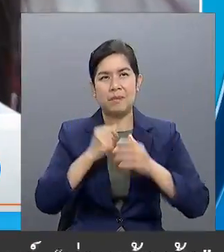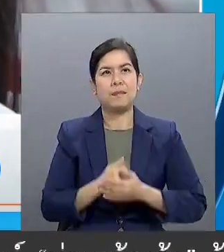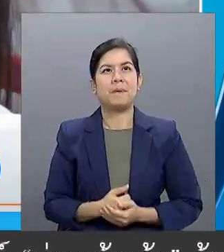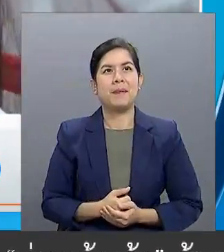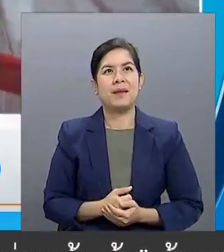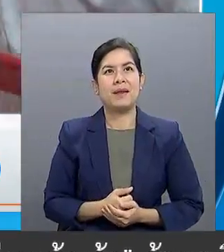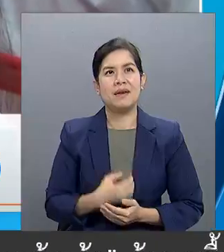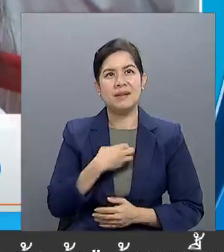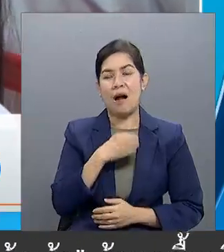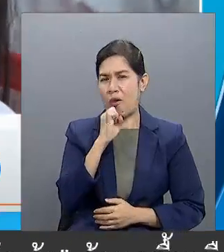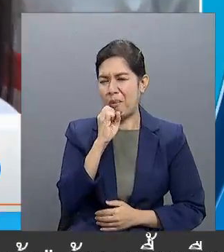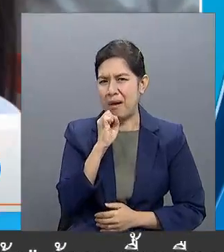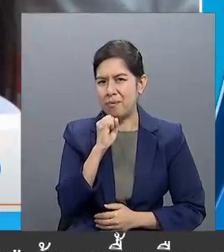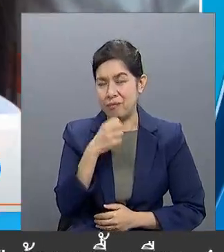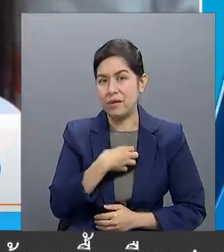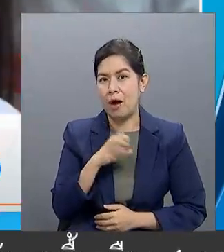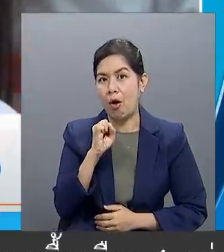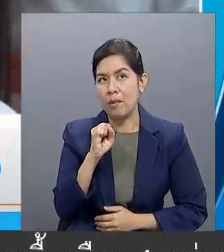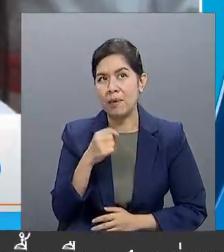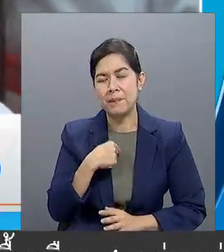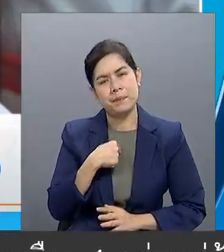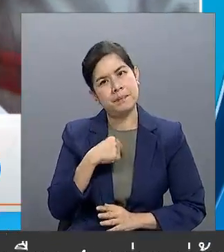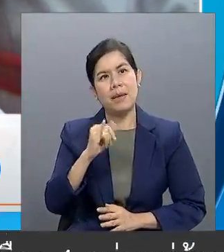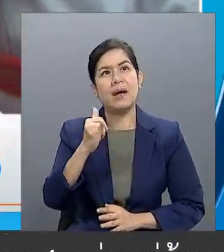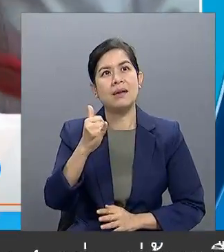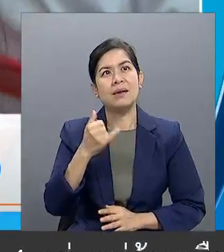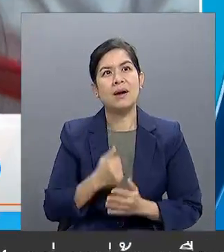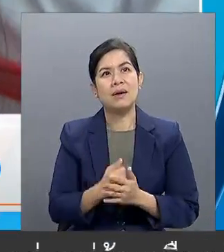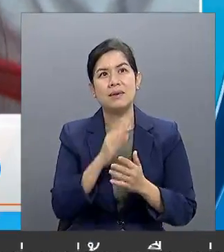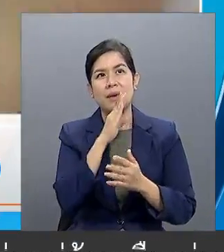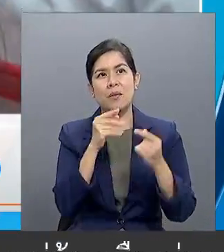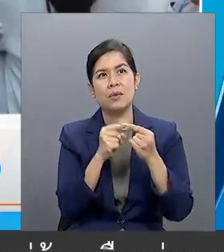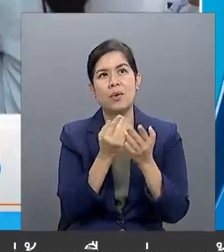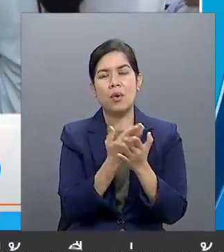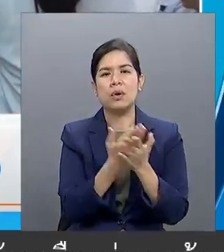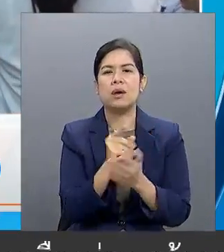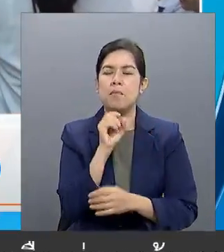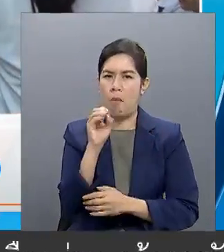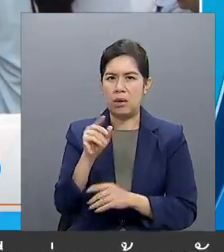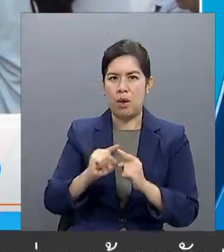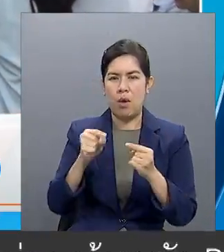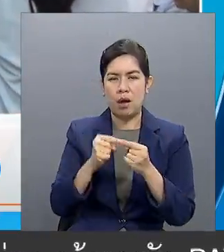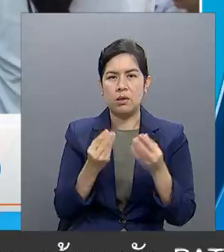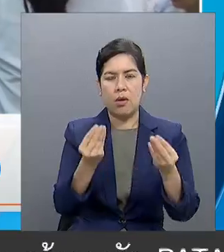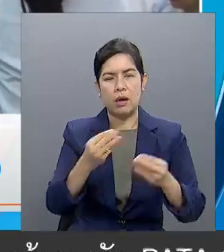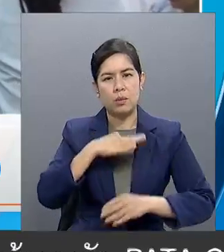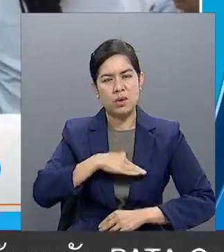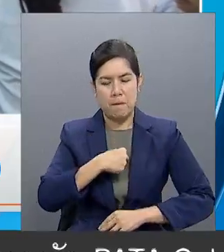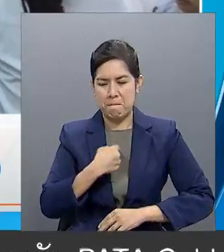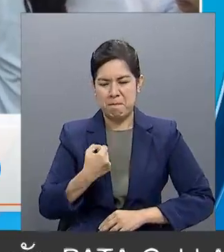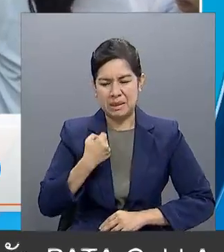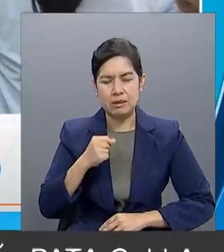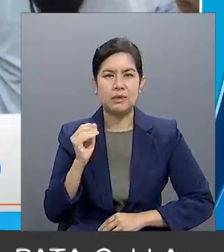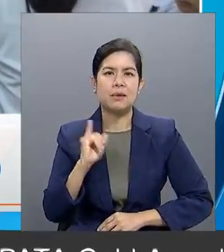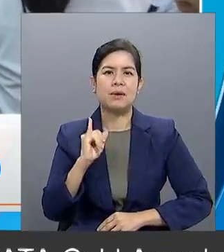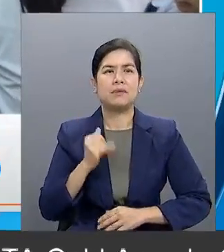สักวันหนึ่งเดี๋ยวผมบอกกับโปรดิวเซอร์ให้ ราคาบางอย่างไม่สามารถสร้างความเชื่อมั่นให้กับผู้บริโภคได้ขนาดที่ว่า อาจจะต้องใช้เวลาเพราะว่าเขาบอกว่าลายเสือโคร่งอ่ะ